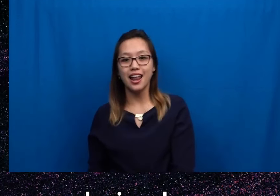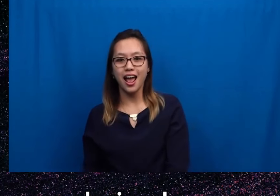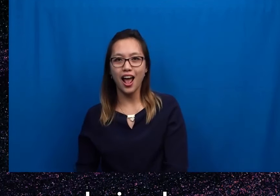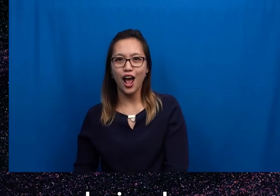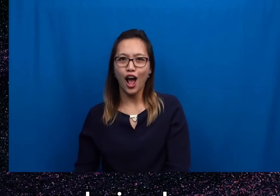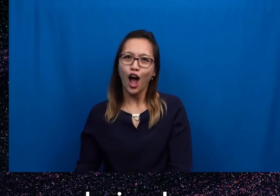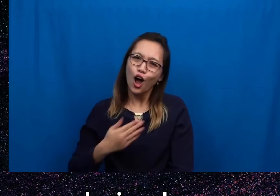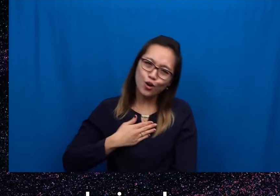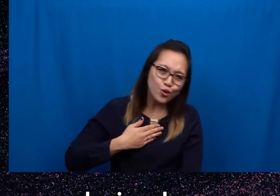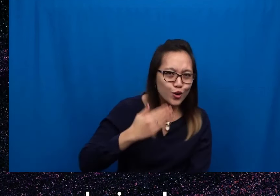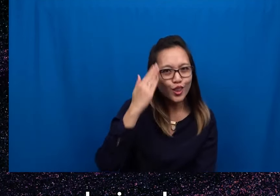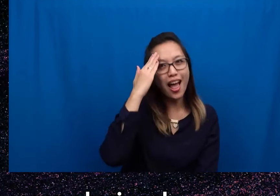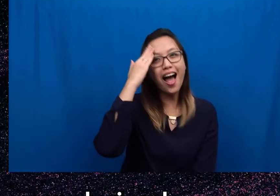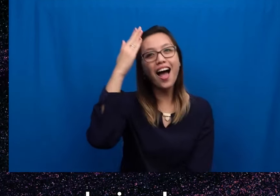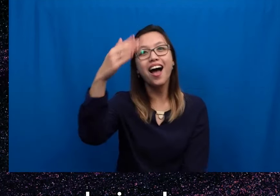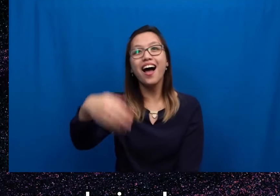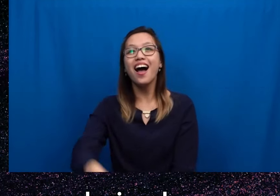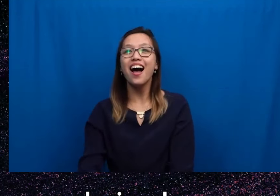Karena ku